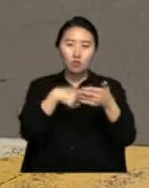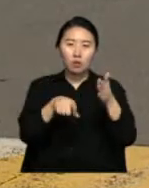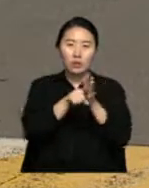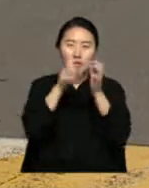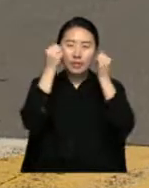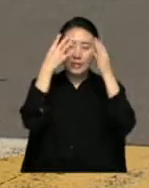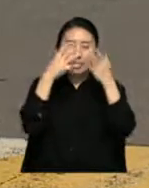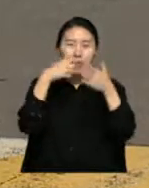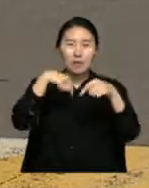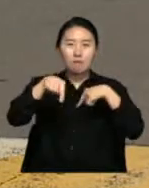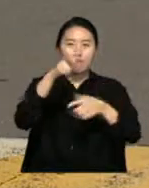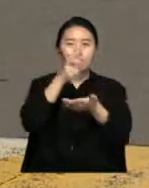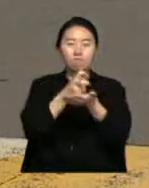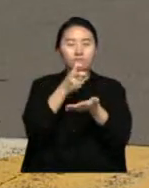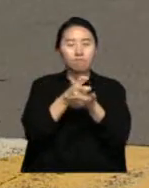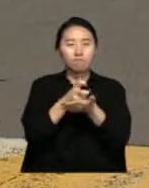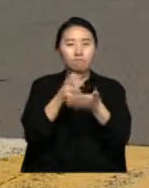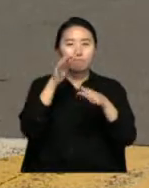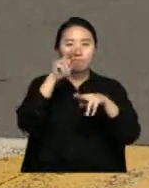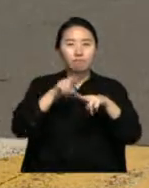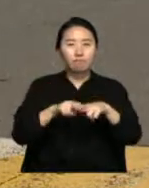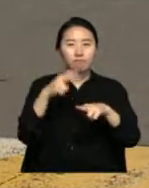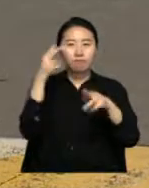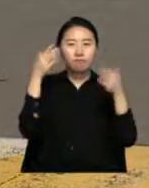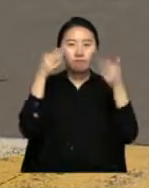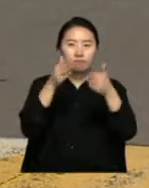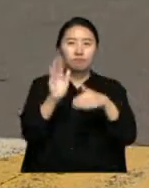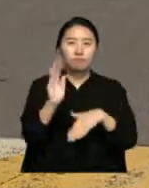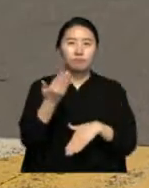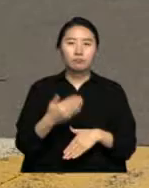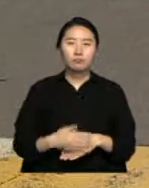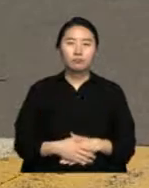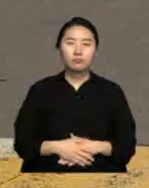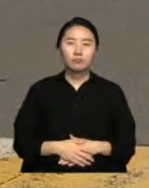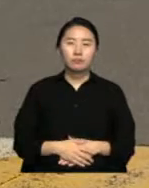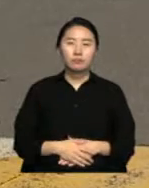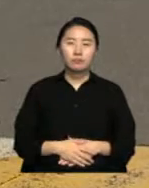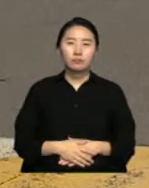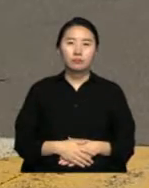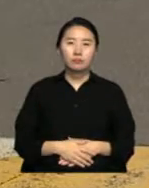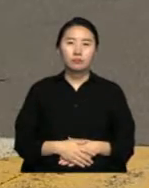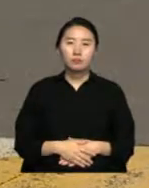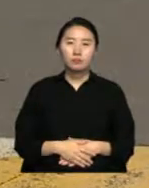새로운 교육정책으로 자리 잡을지 주목됩니다. 지금까지 교육지책 김국희였습니다.